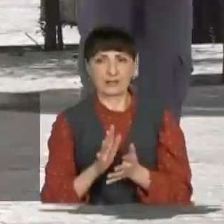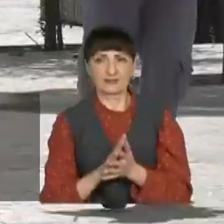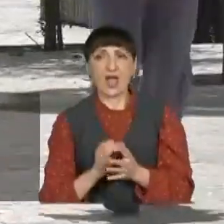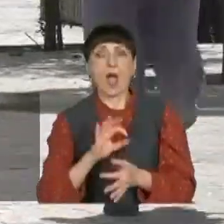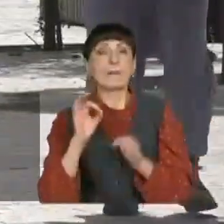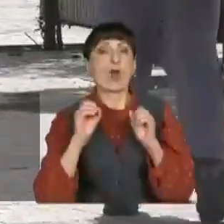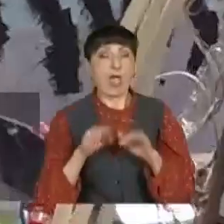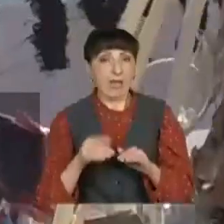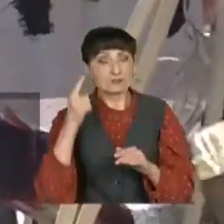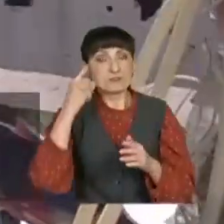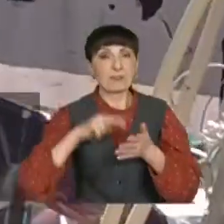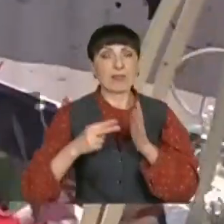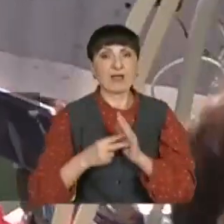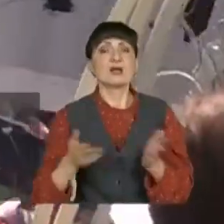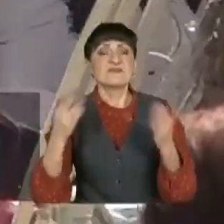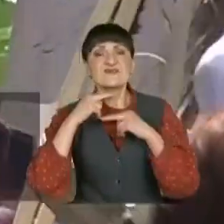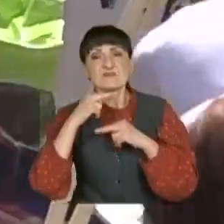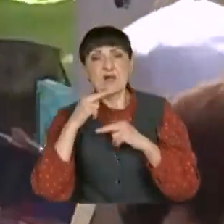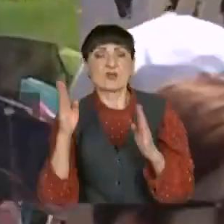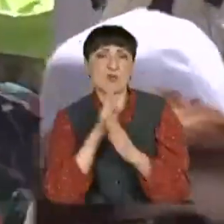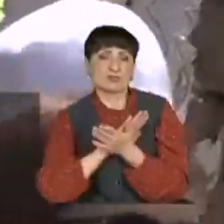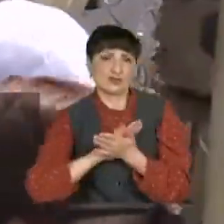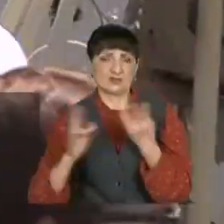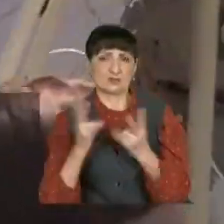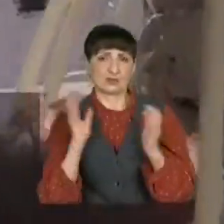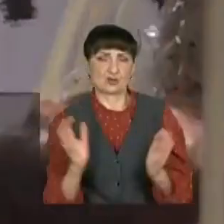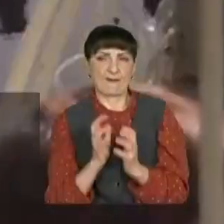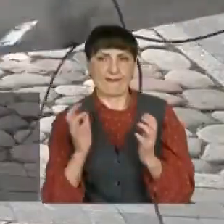организаторов призван привлечь внимание к экологическим